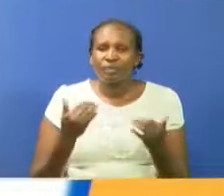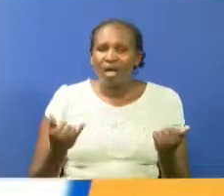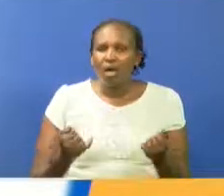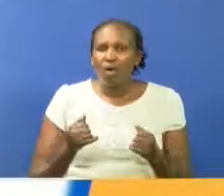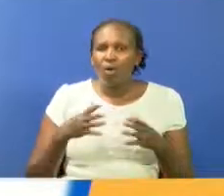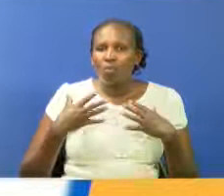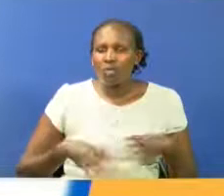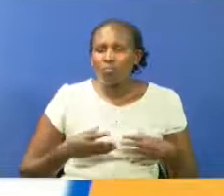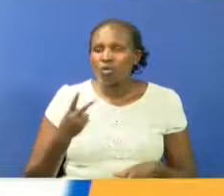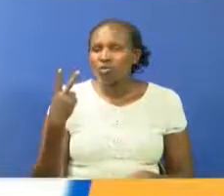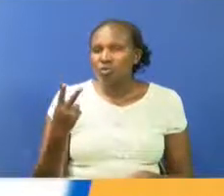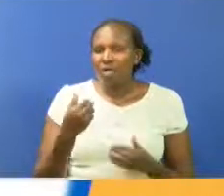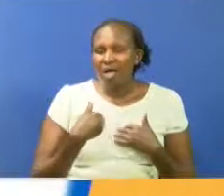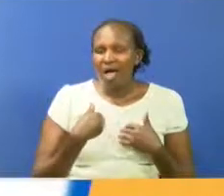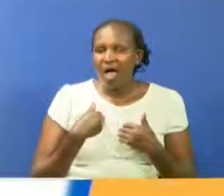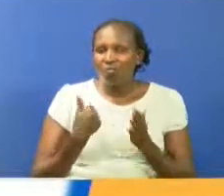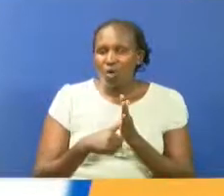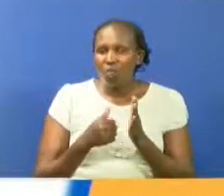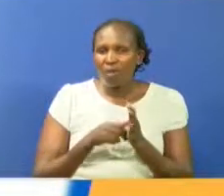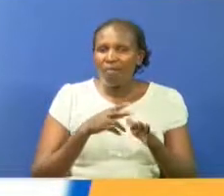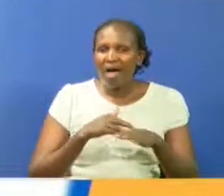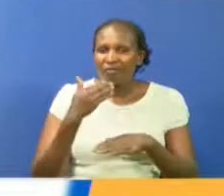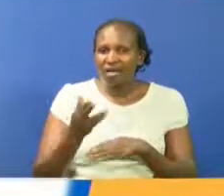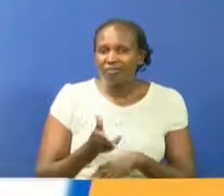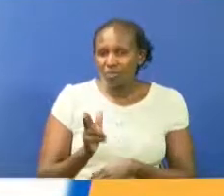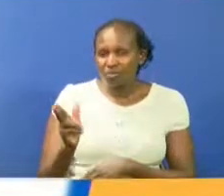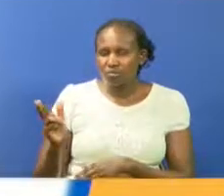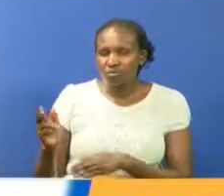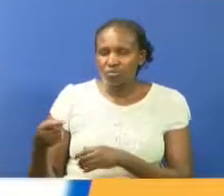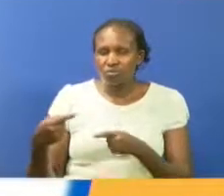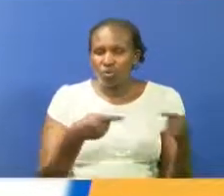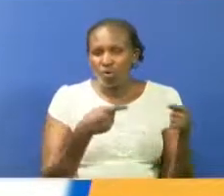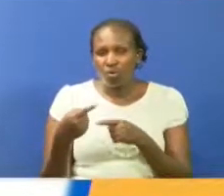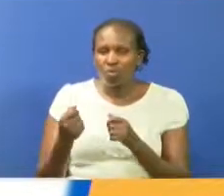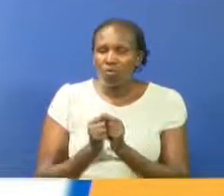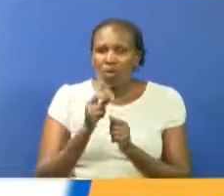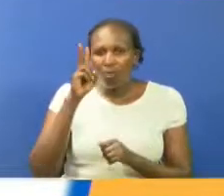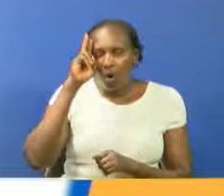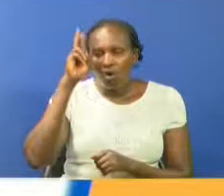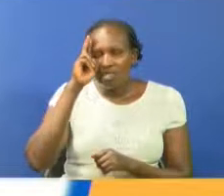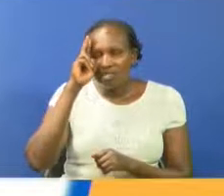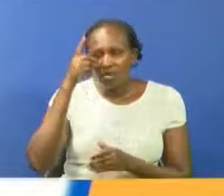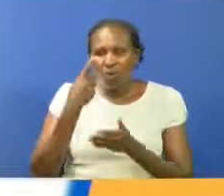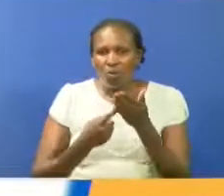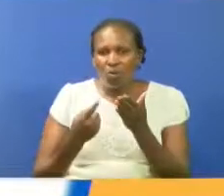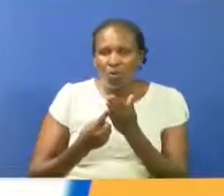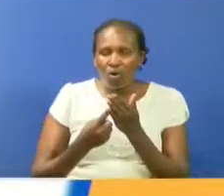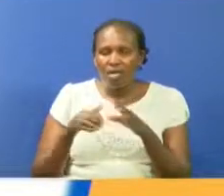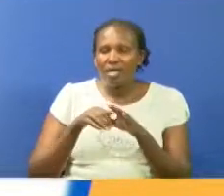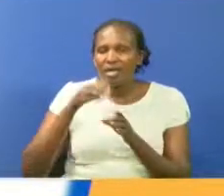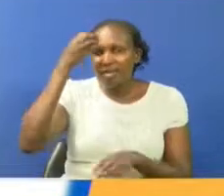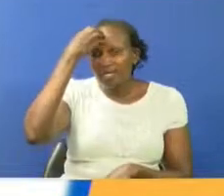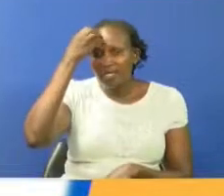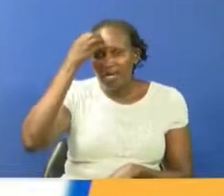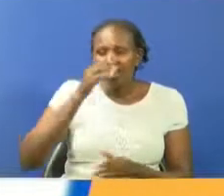Watu wawili wamejeruhiwa baada ya kupigwa risasi kwenye makabiliano na maafisa wa polisi wa kitengo cha utawala mjini Kitale,